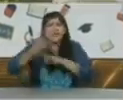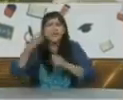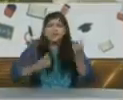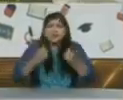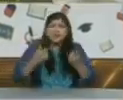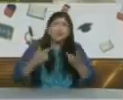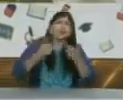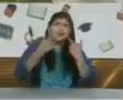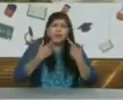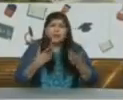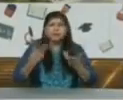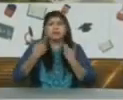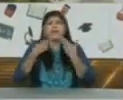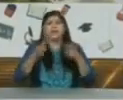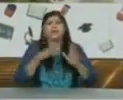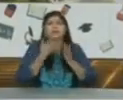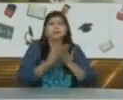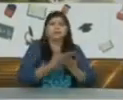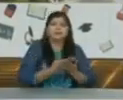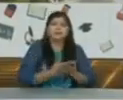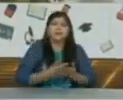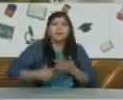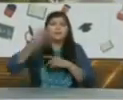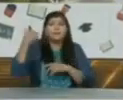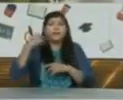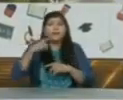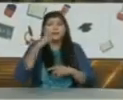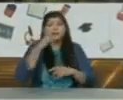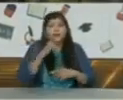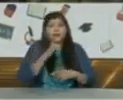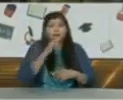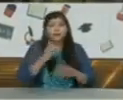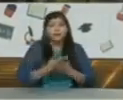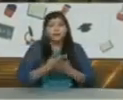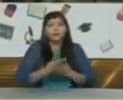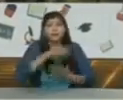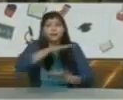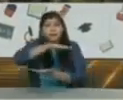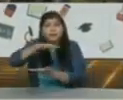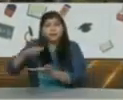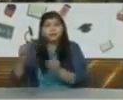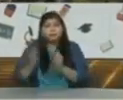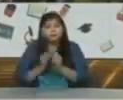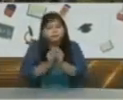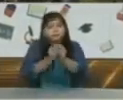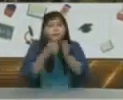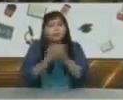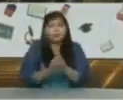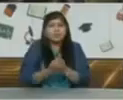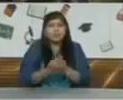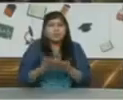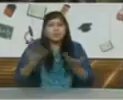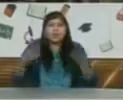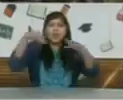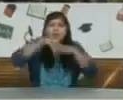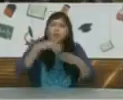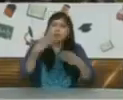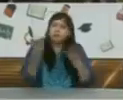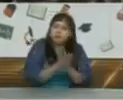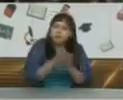था, पहले माँ बाप बच्चों के साथ ज्यादा इन्वॉल्व रहते